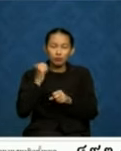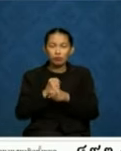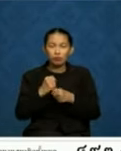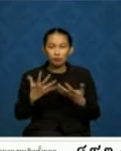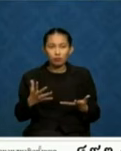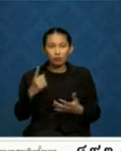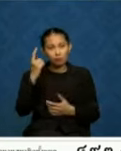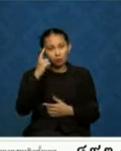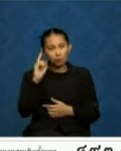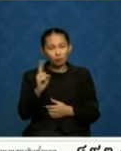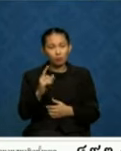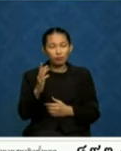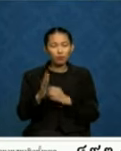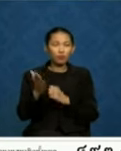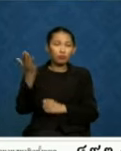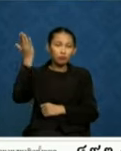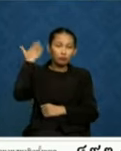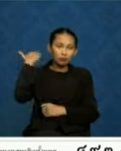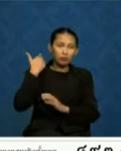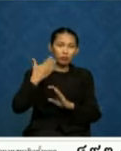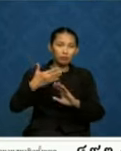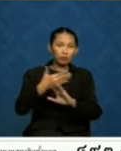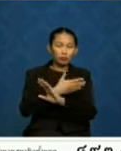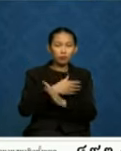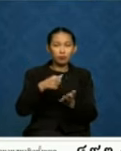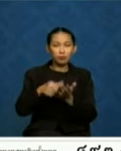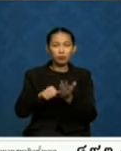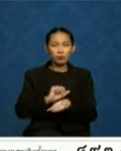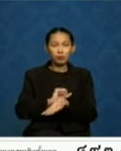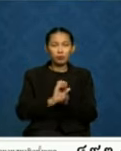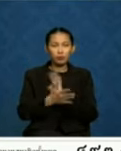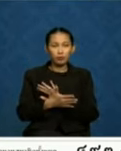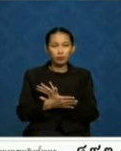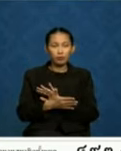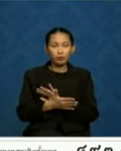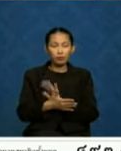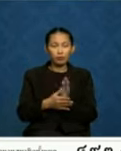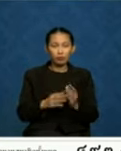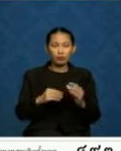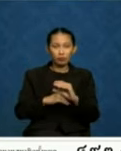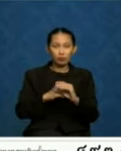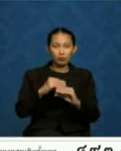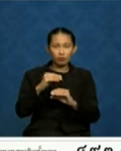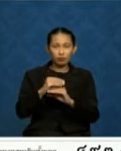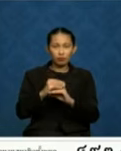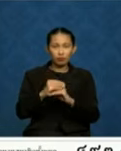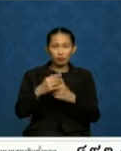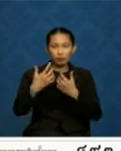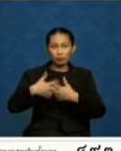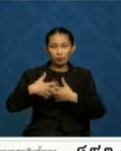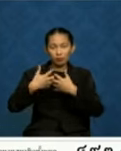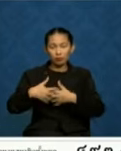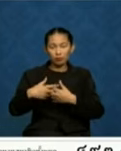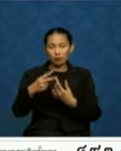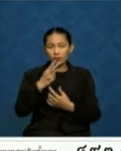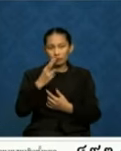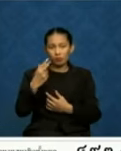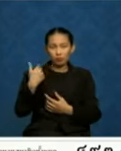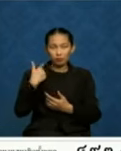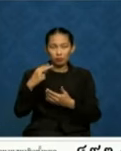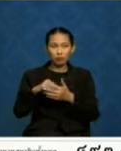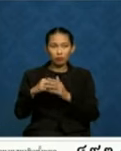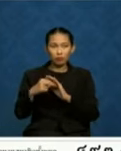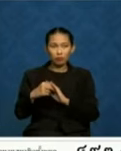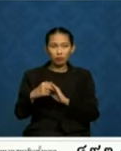ท่านทราบไหมครับว่าสมัยก่อนนะครับก่อนที่จะมีการปรับภาษีนะครับโรงงานยาสูบเนี่ยเคยเป็นรัฐวิสาหกิจ